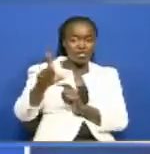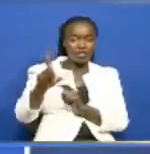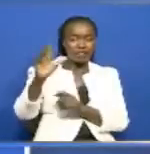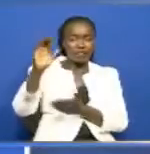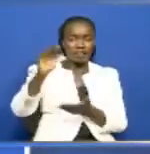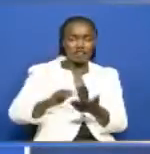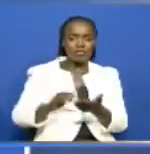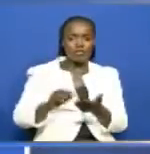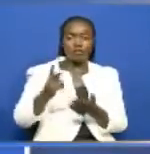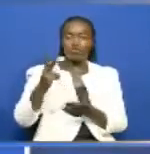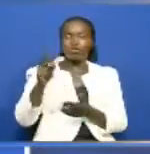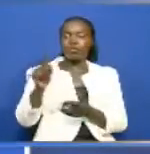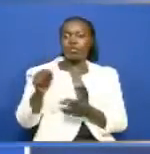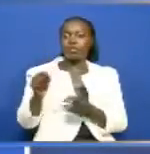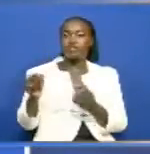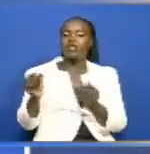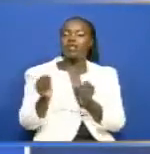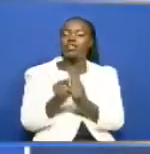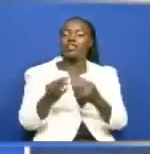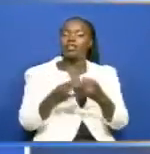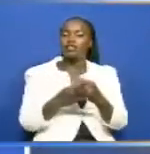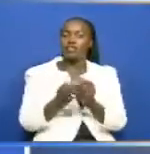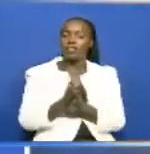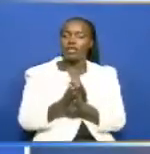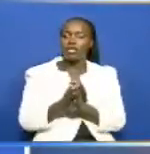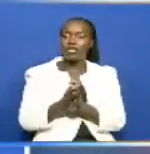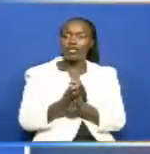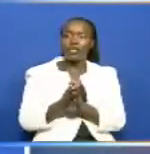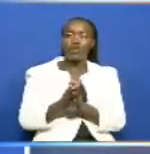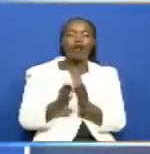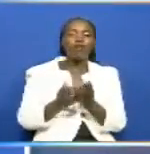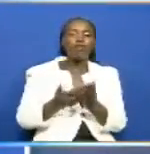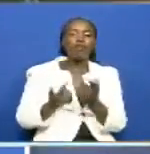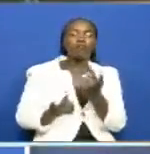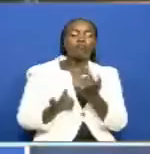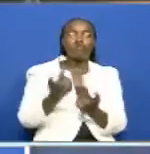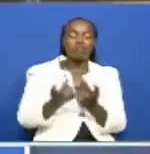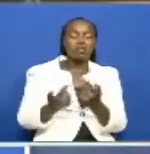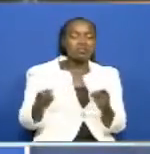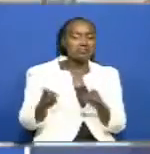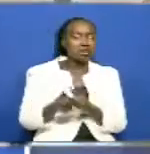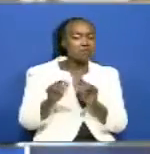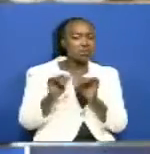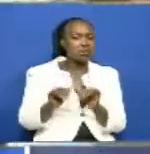senti 18 huku bei ya mafuta ya taa ikisalia jinsi ilivyo.